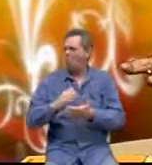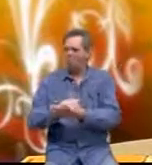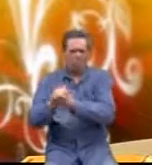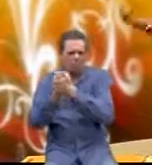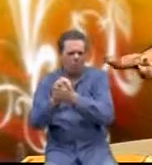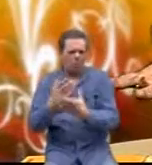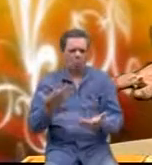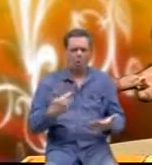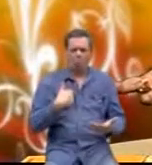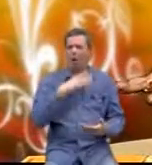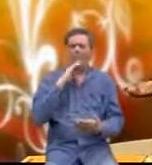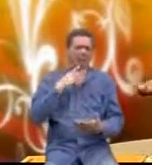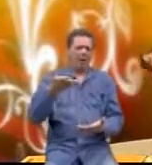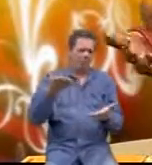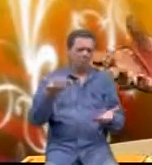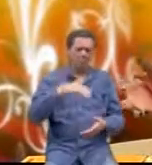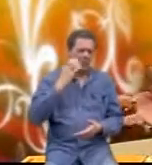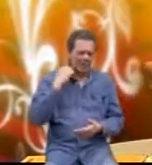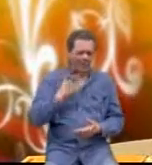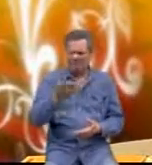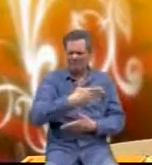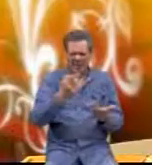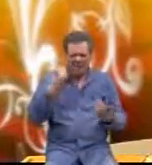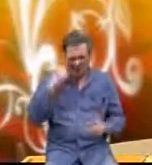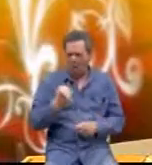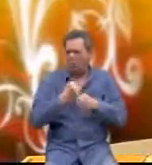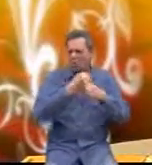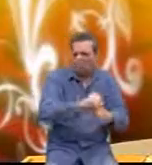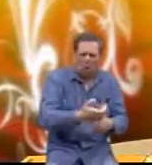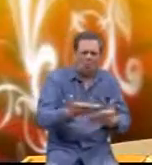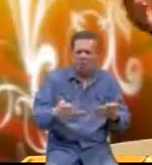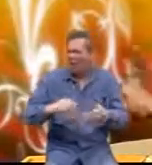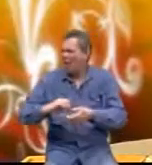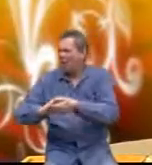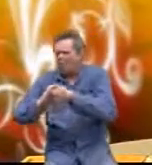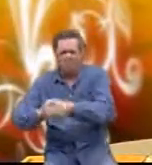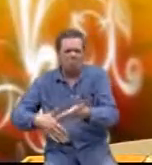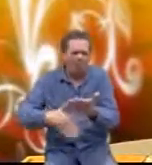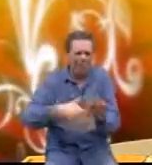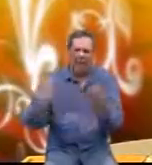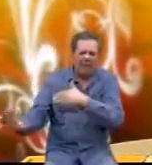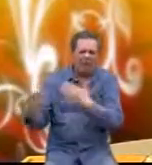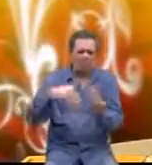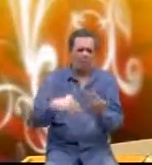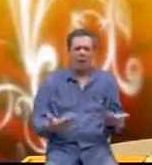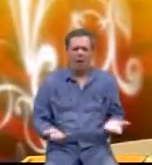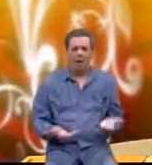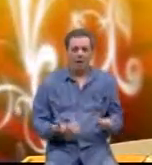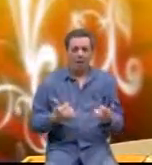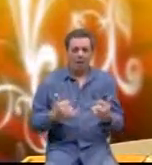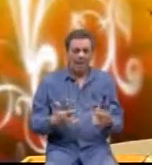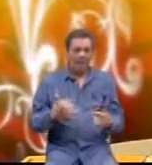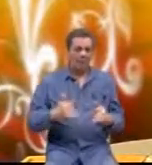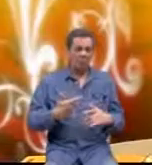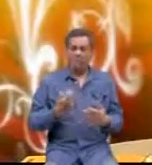selu, moja mama sa sela. To se sve znalo, donosilo, družilo, pomagalo. I sad mi, kad smo se malo